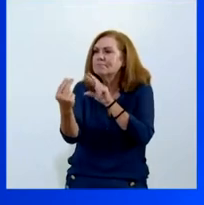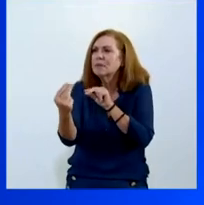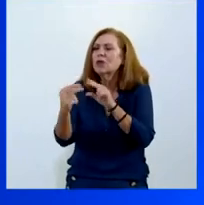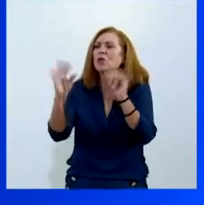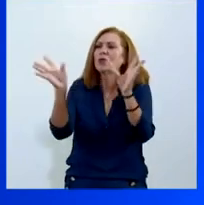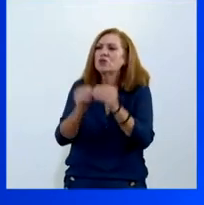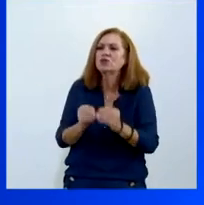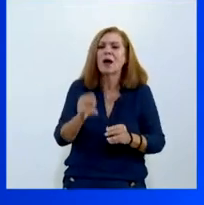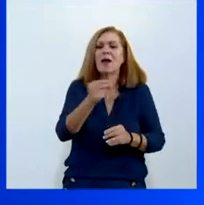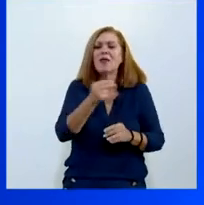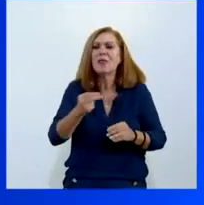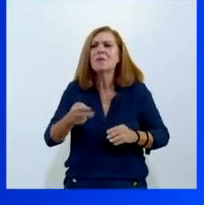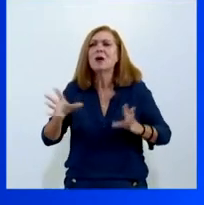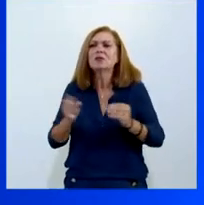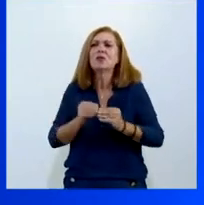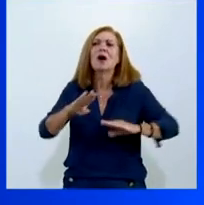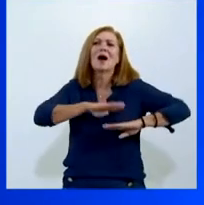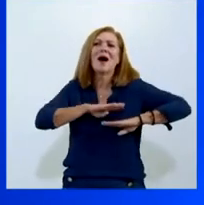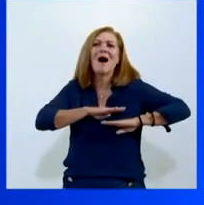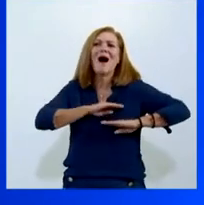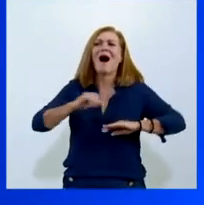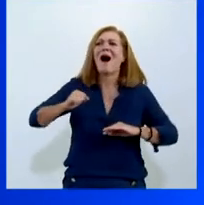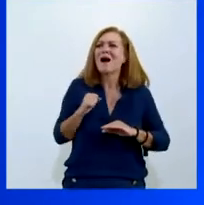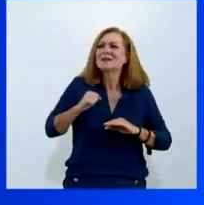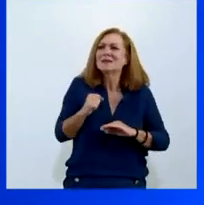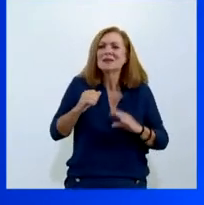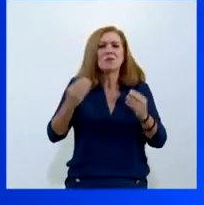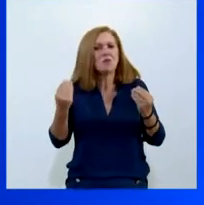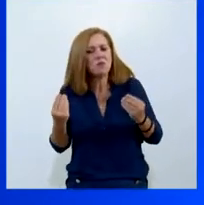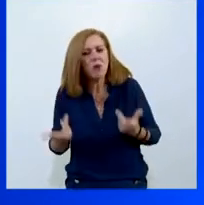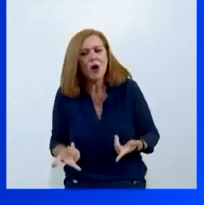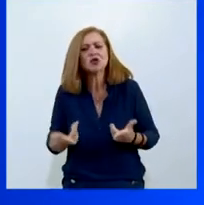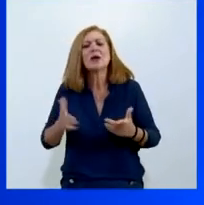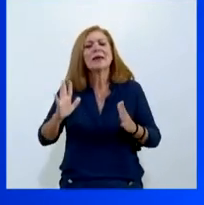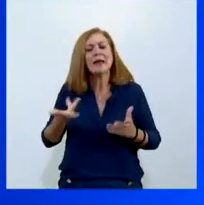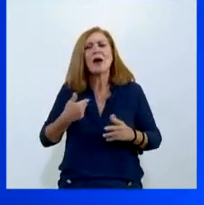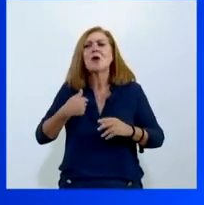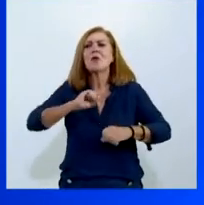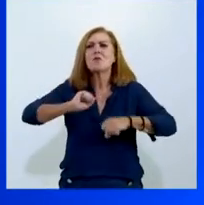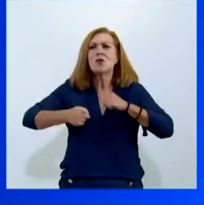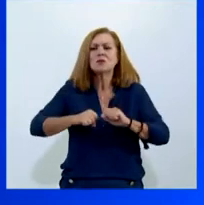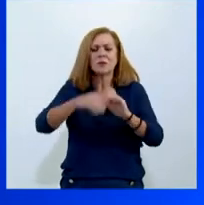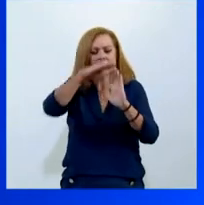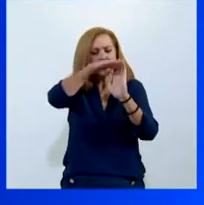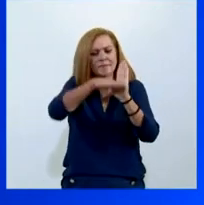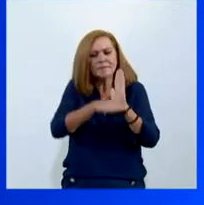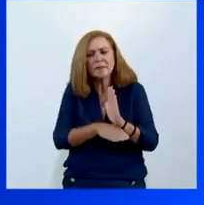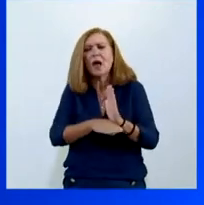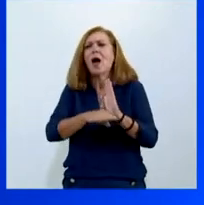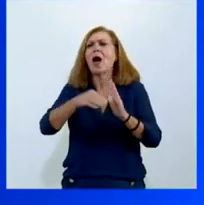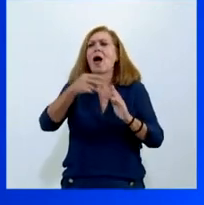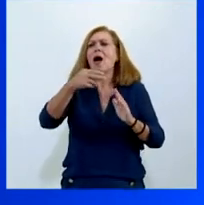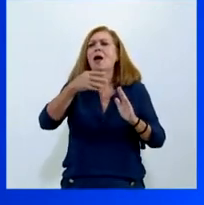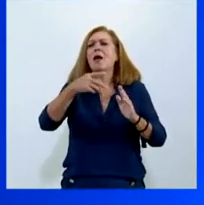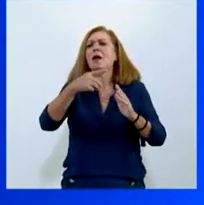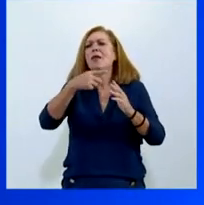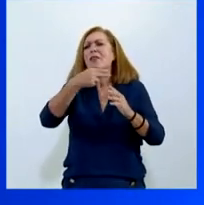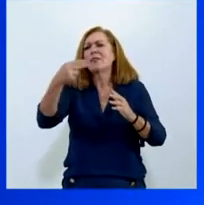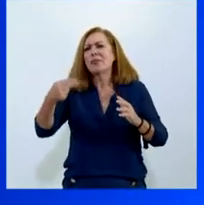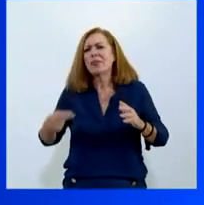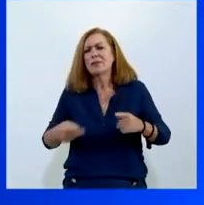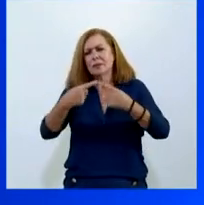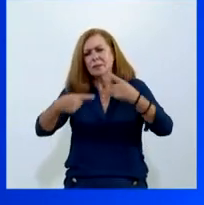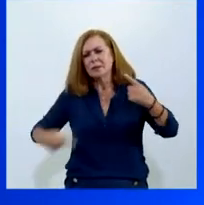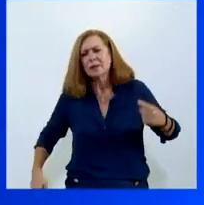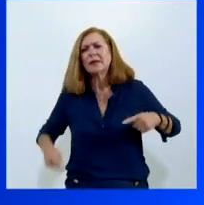με στρατιωτικές ασκήσεις και βέβαια την προώθηση μιας θετικής ατζέντα σε πολλά επίπεδα υπό τον Υφυπουργό τον